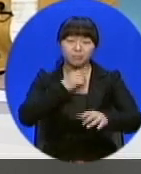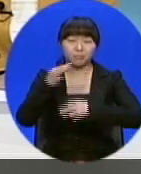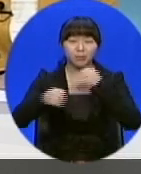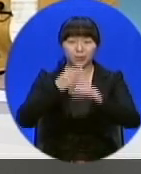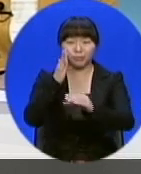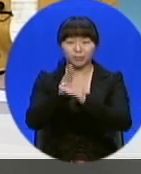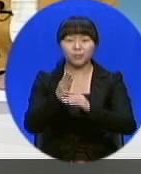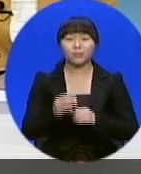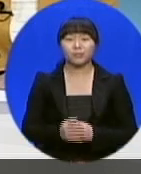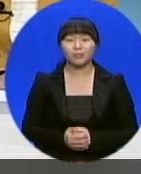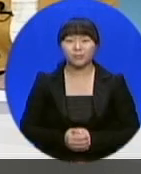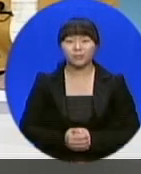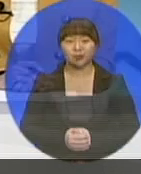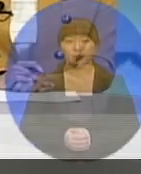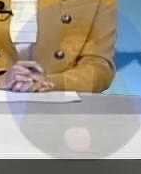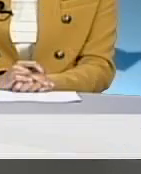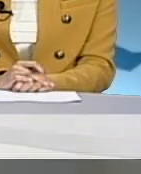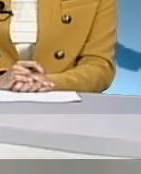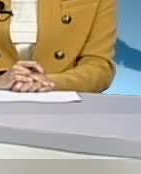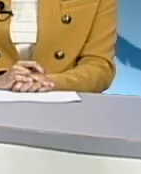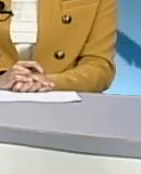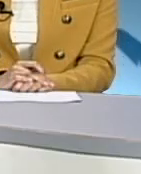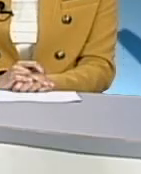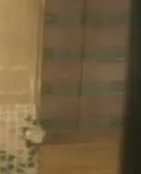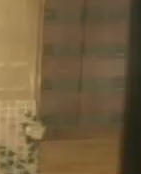높였습니다. 첫 소식 김지환 기자의 보도입니다.